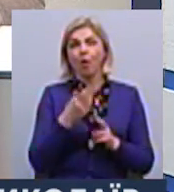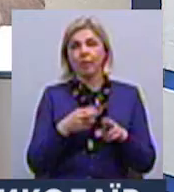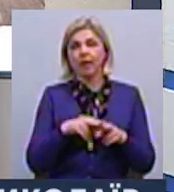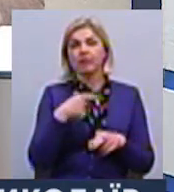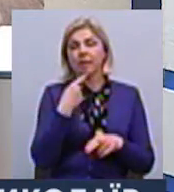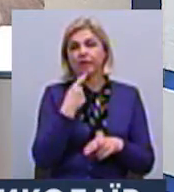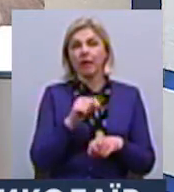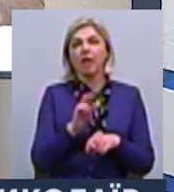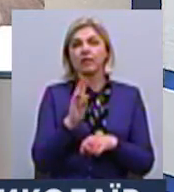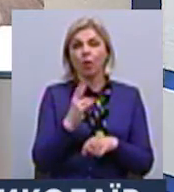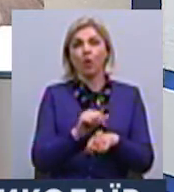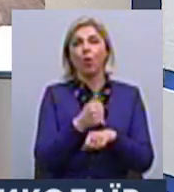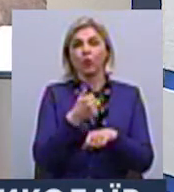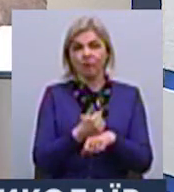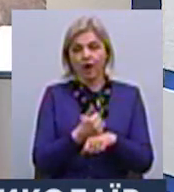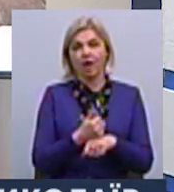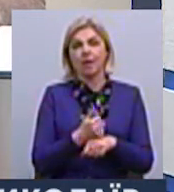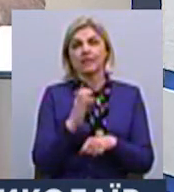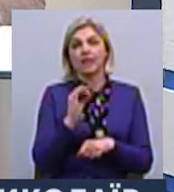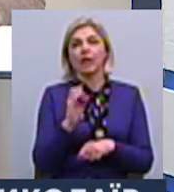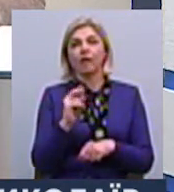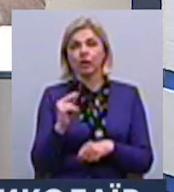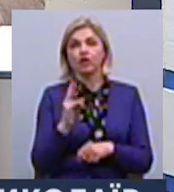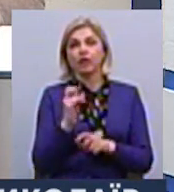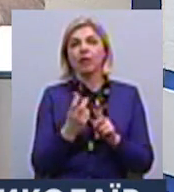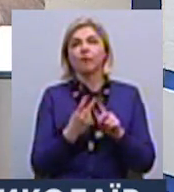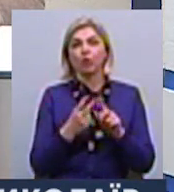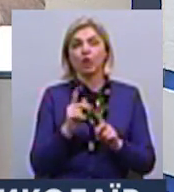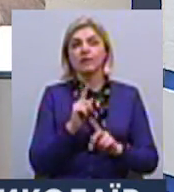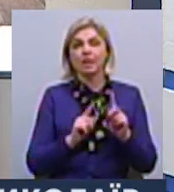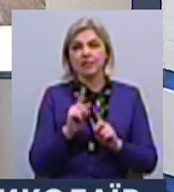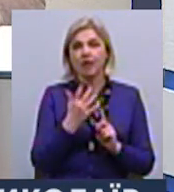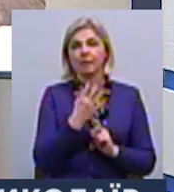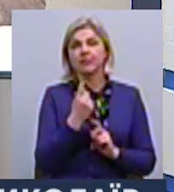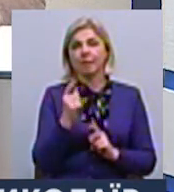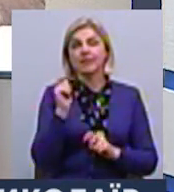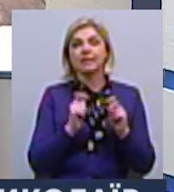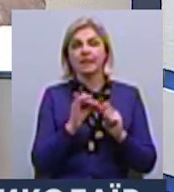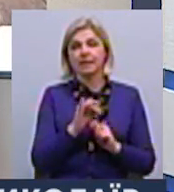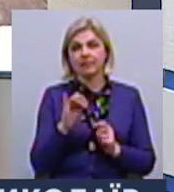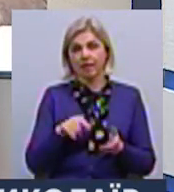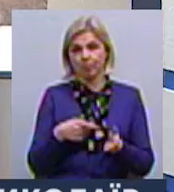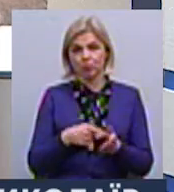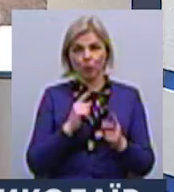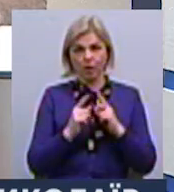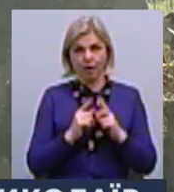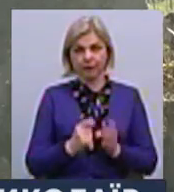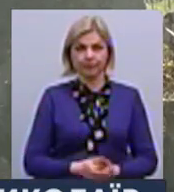голова Олександр Сінкевич сьогодні на другому пленарному засіданні 51-ї сесії міської